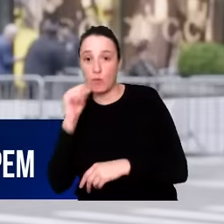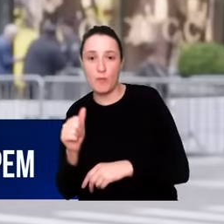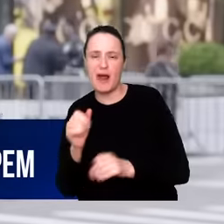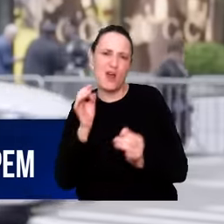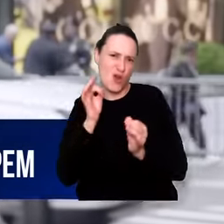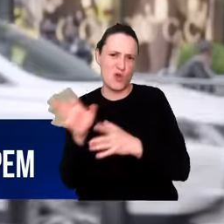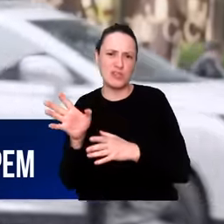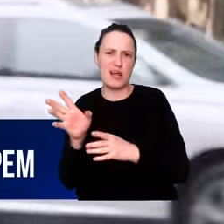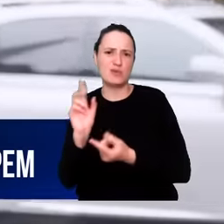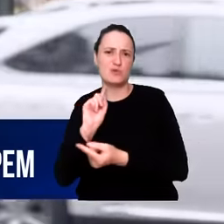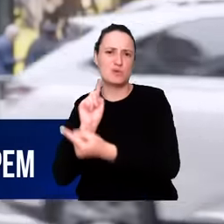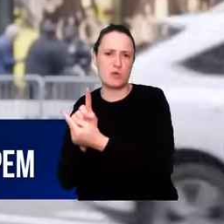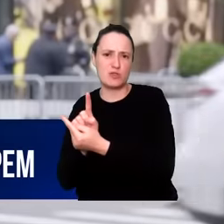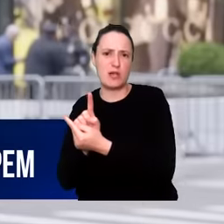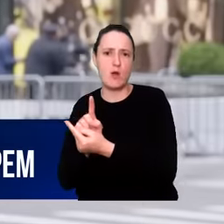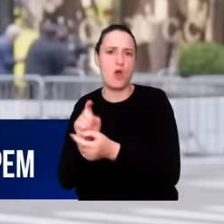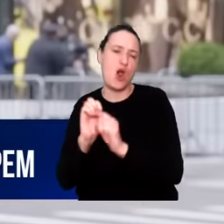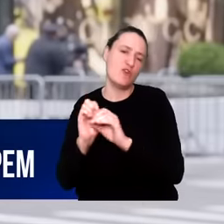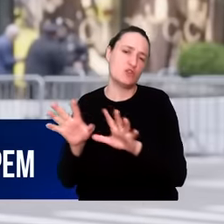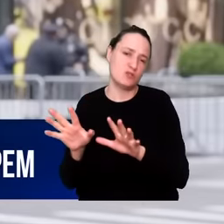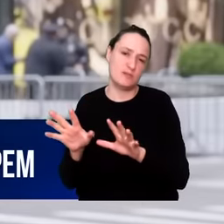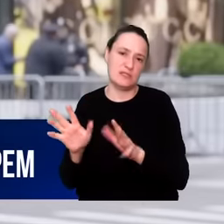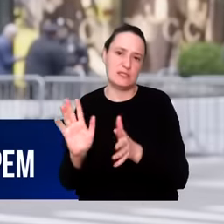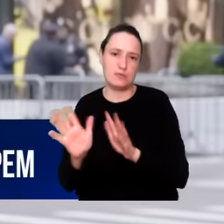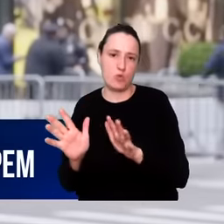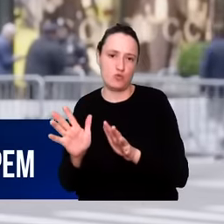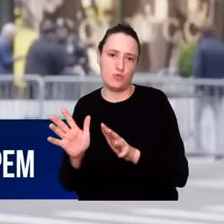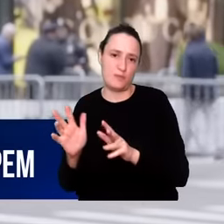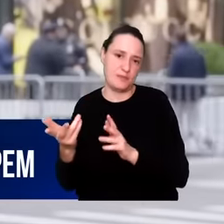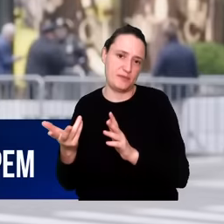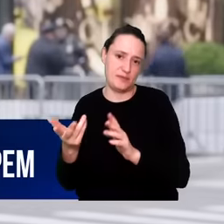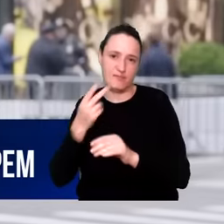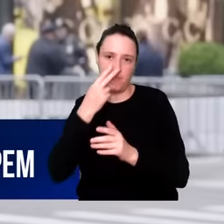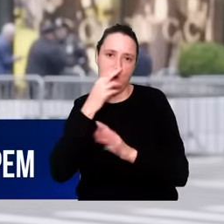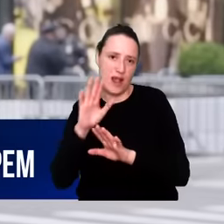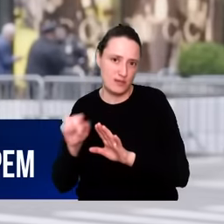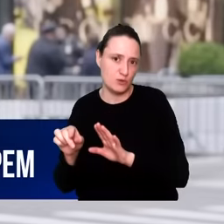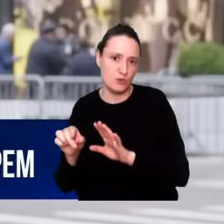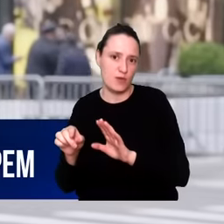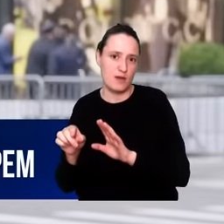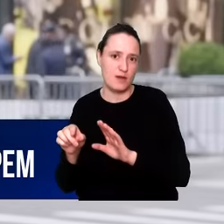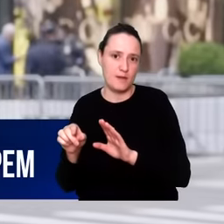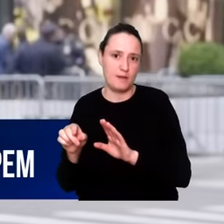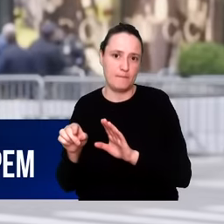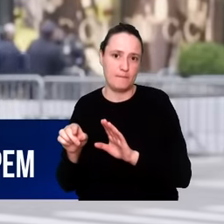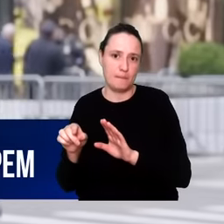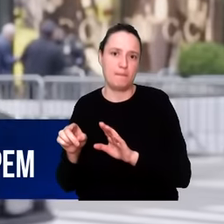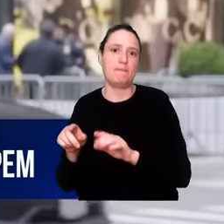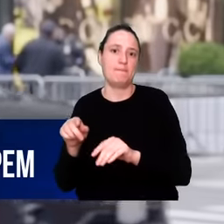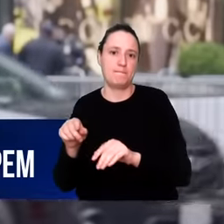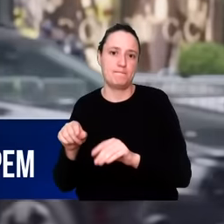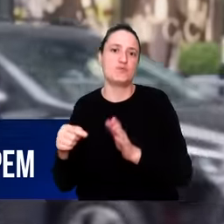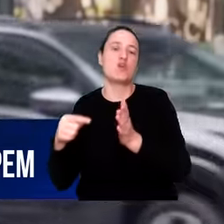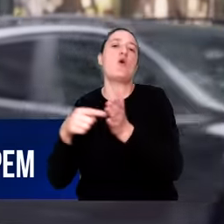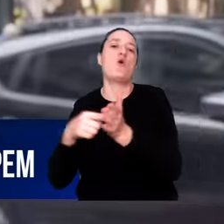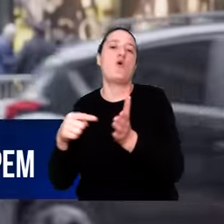udział w spotkaniu, które w sposób oczywisty wskazywało, że to ten polityk,